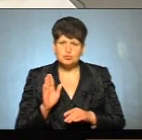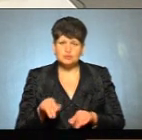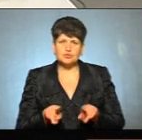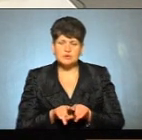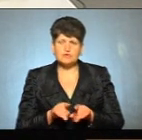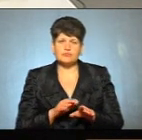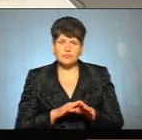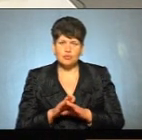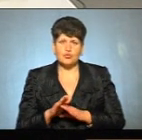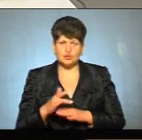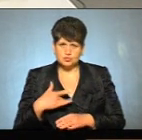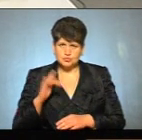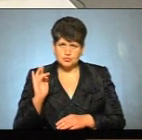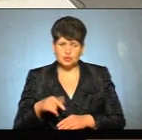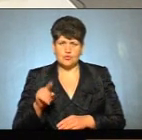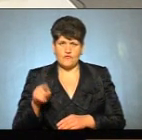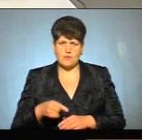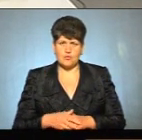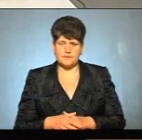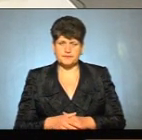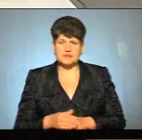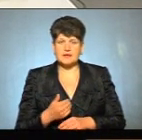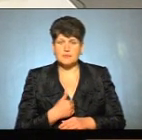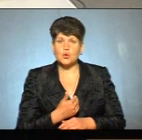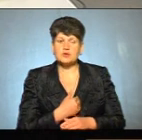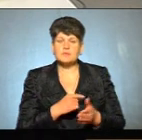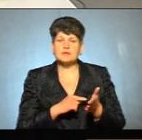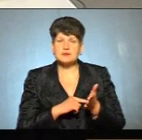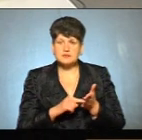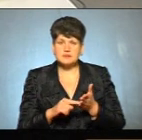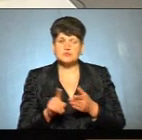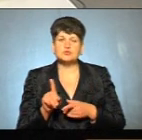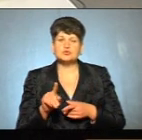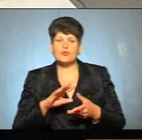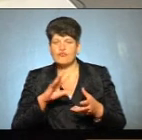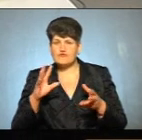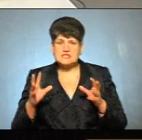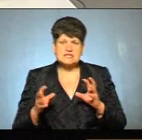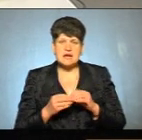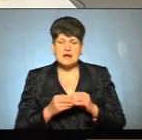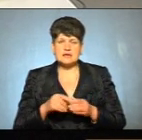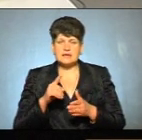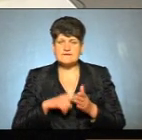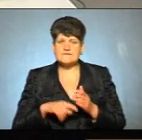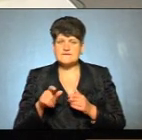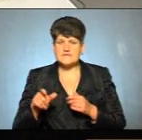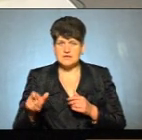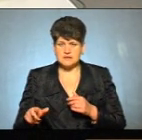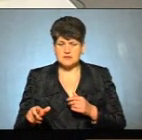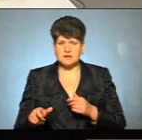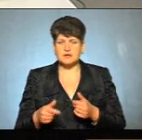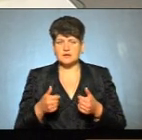аналогічно дотримуватися суворо вимог? Я хотів би зазначити, що в загальному вірні досить зріло